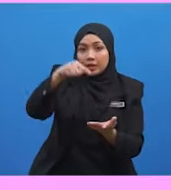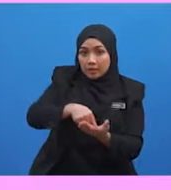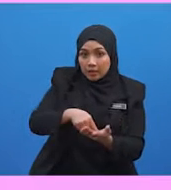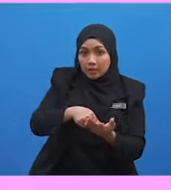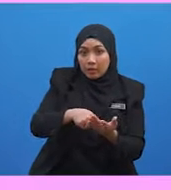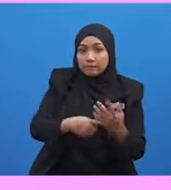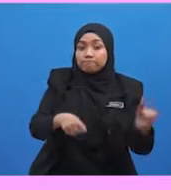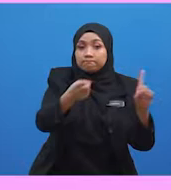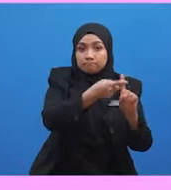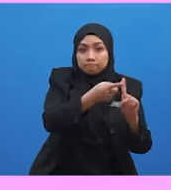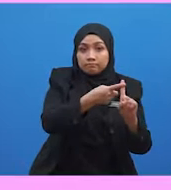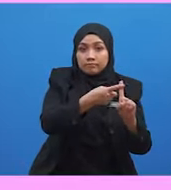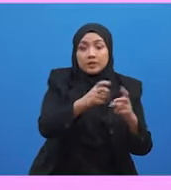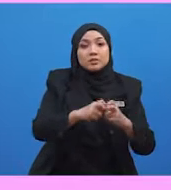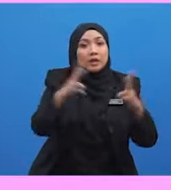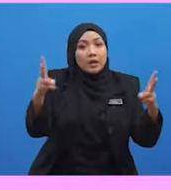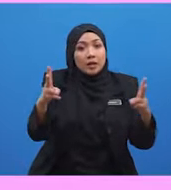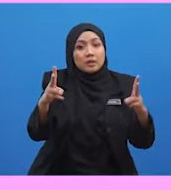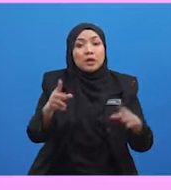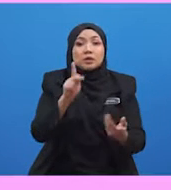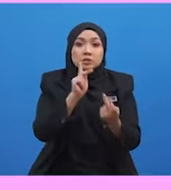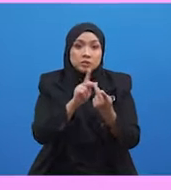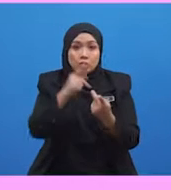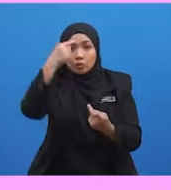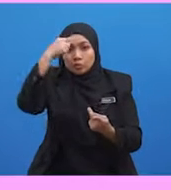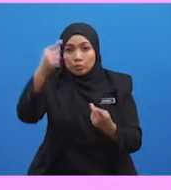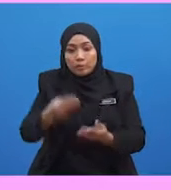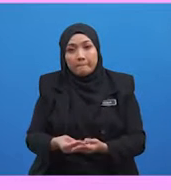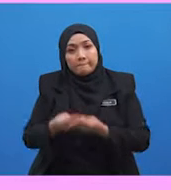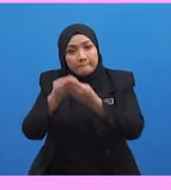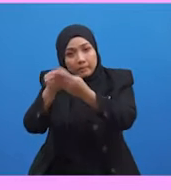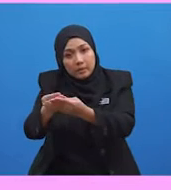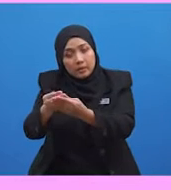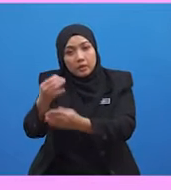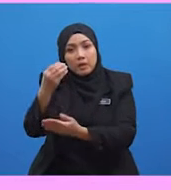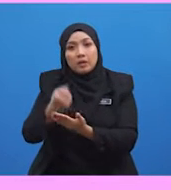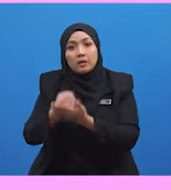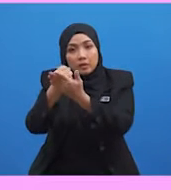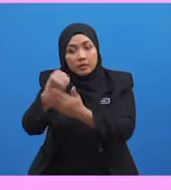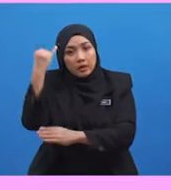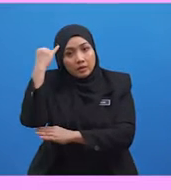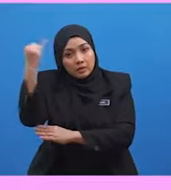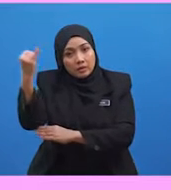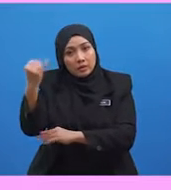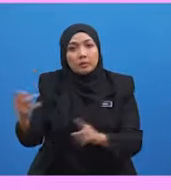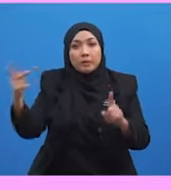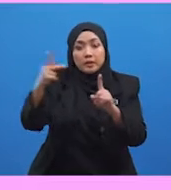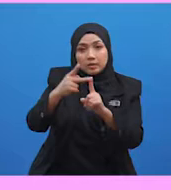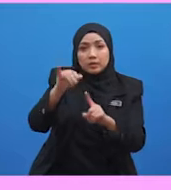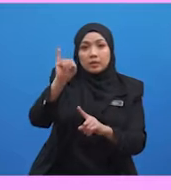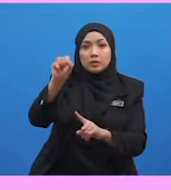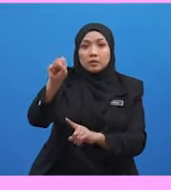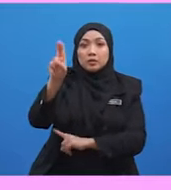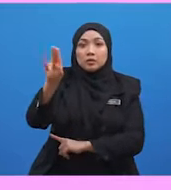untuk sumbangan idea atas isu yang sensitif. Idea dan pendapat yang diberi